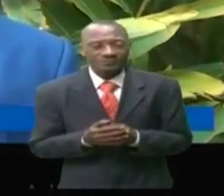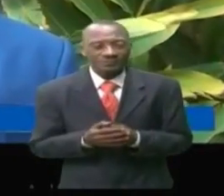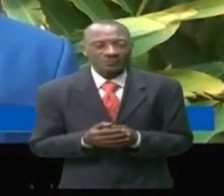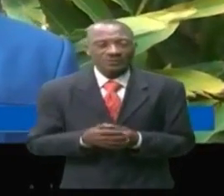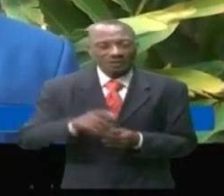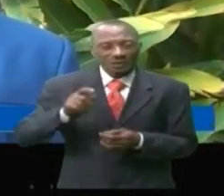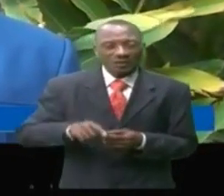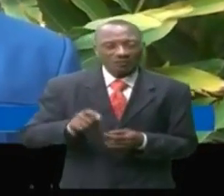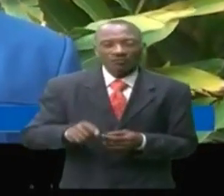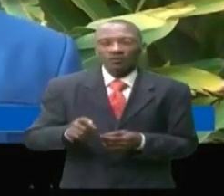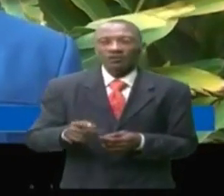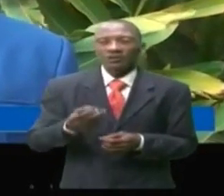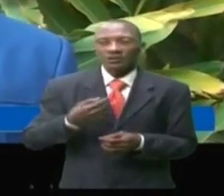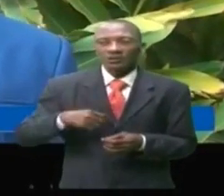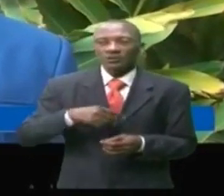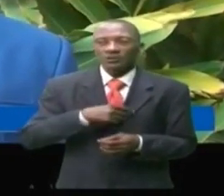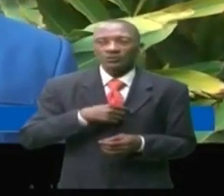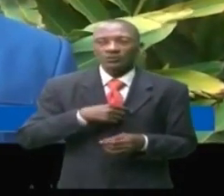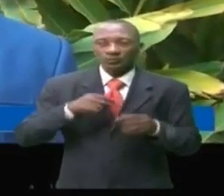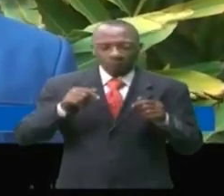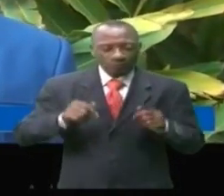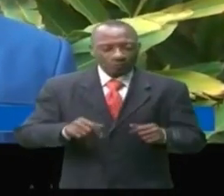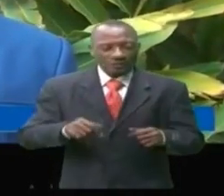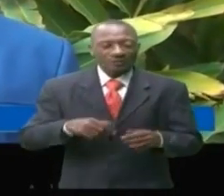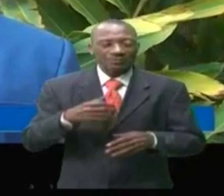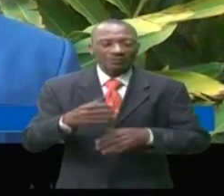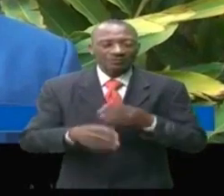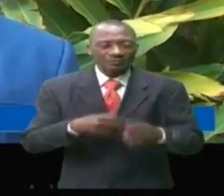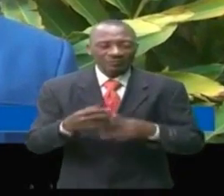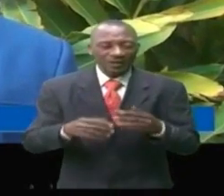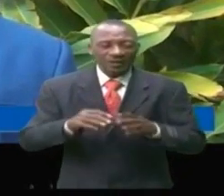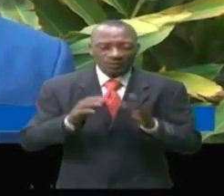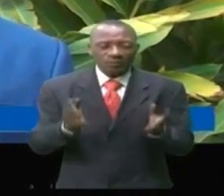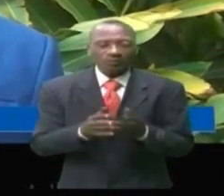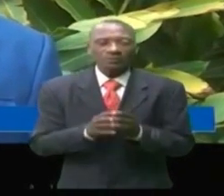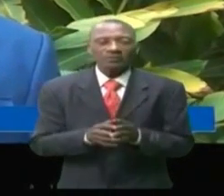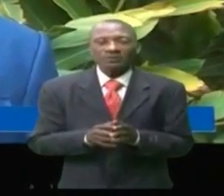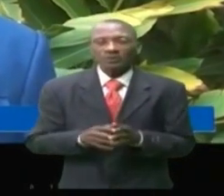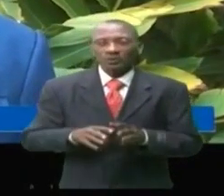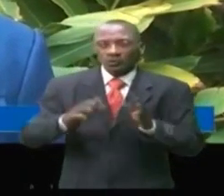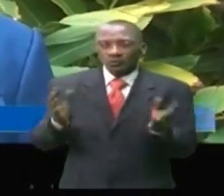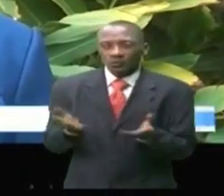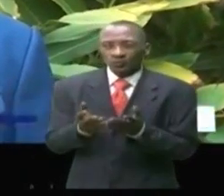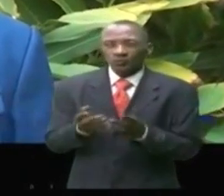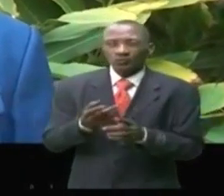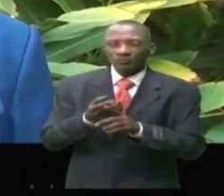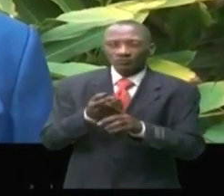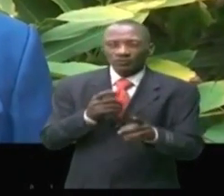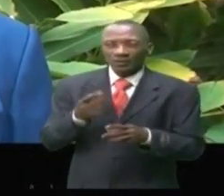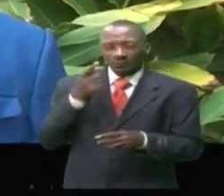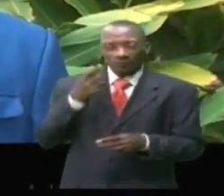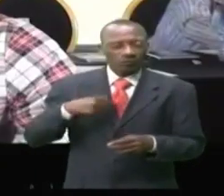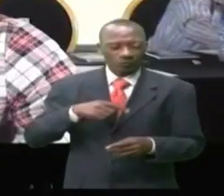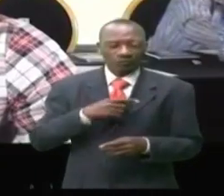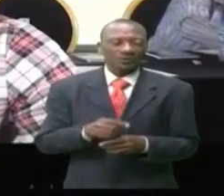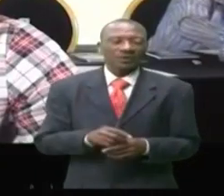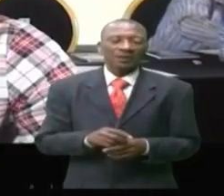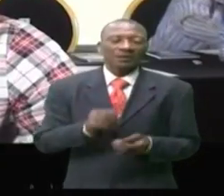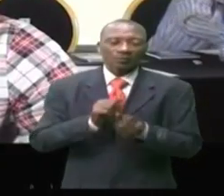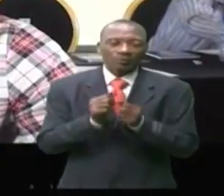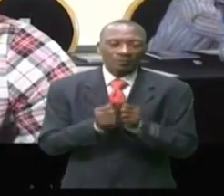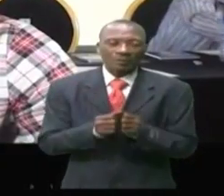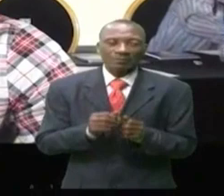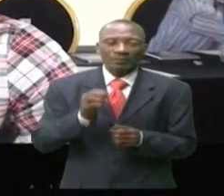renforcer l'arrêté 041. Ça, c'est un grand défi. Vous savez, cet arrêté interdit de fumer dans les lieux publics. C'est dans les